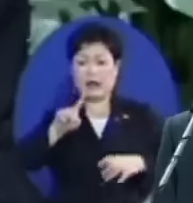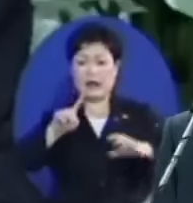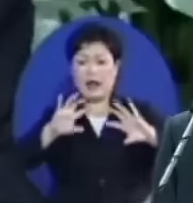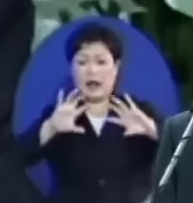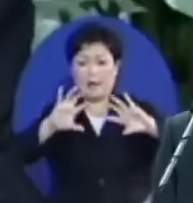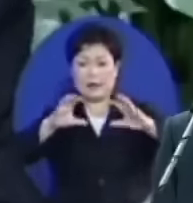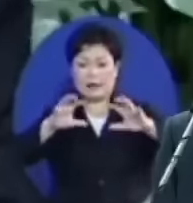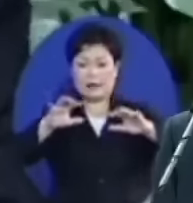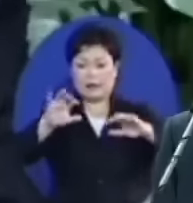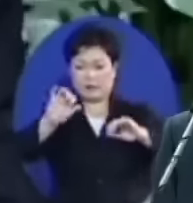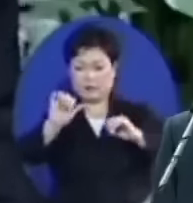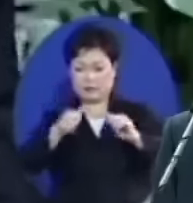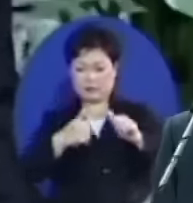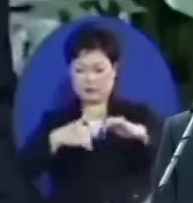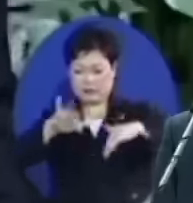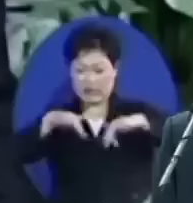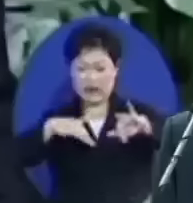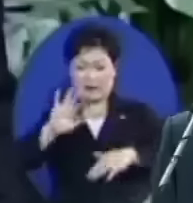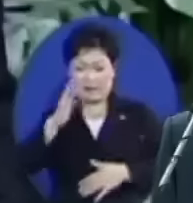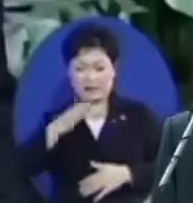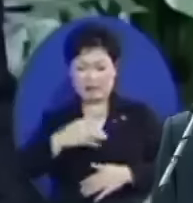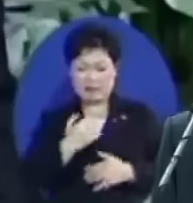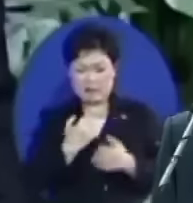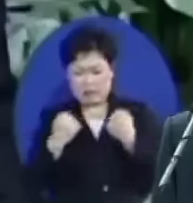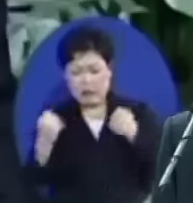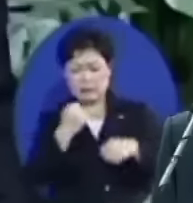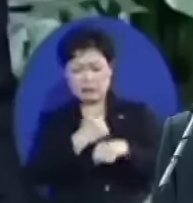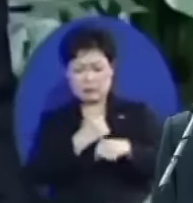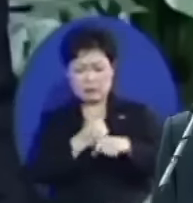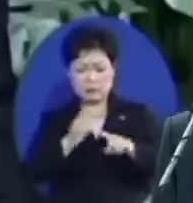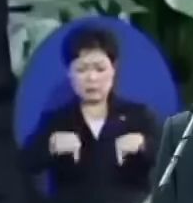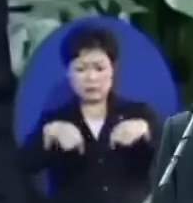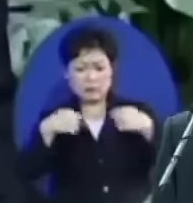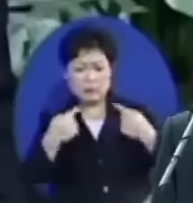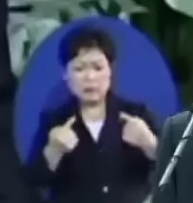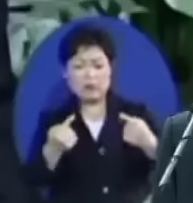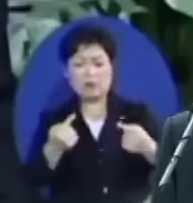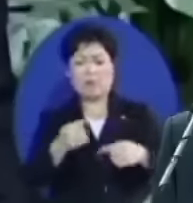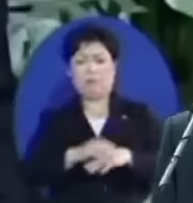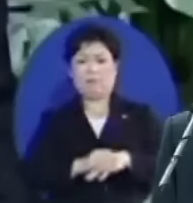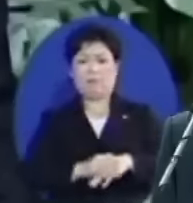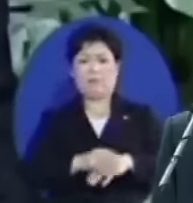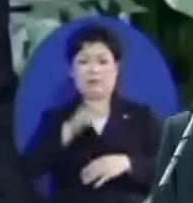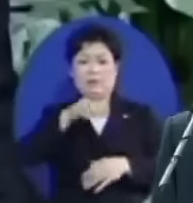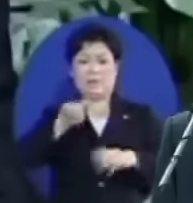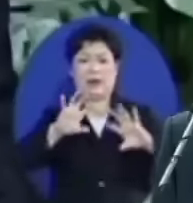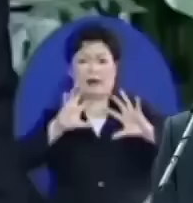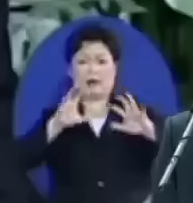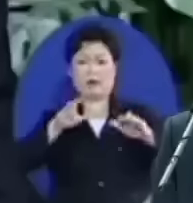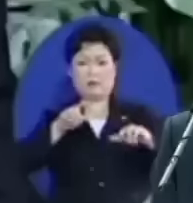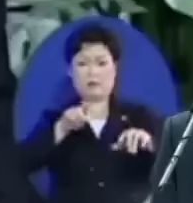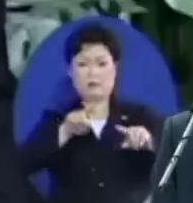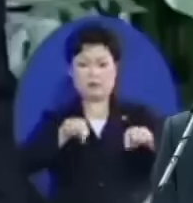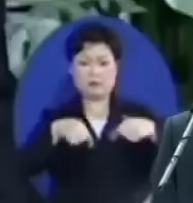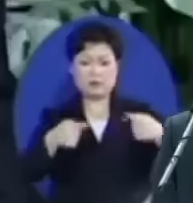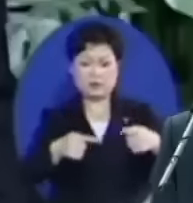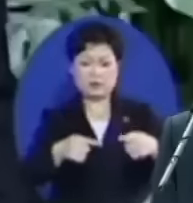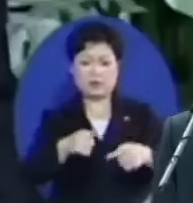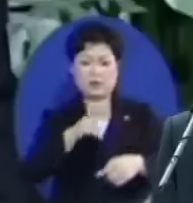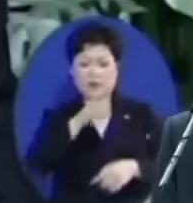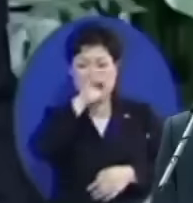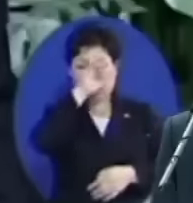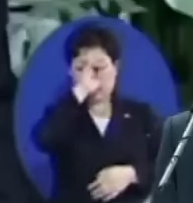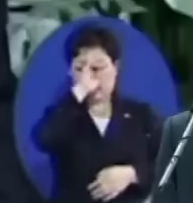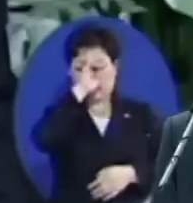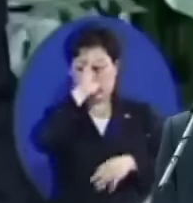지나가야만 했습니다. 강제로 안 가면 안 된다는 마음을 가지고 사마리아로 지나가다가 낮 12시 해가